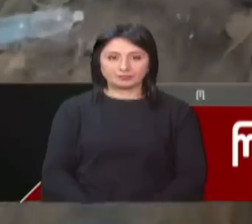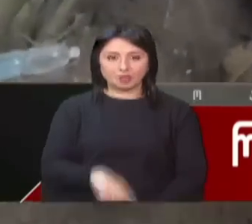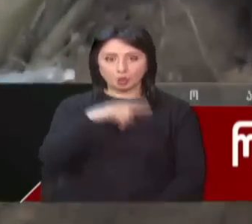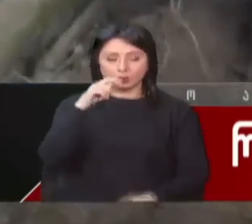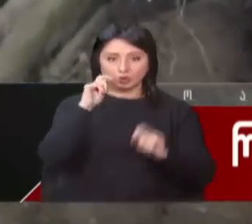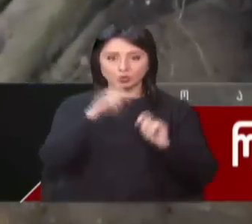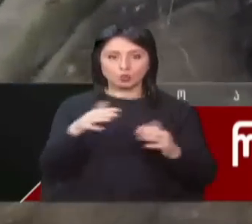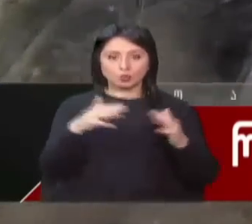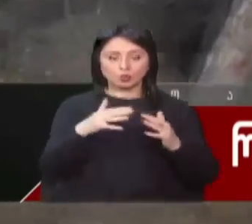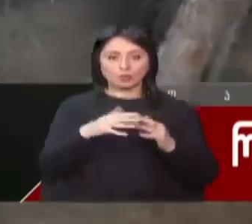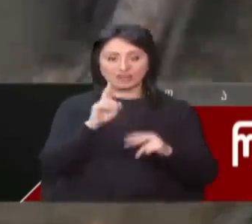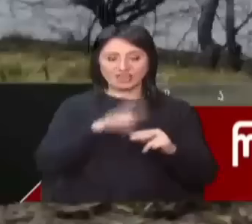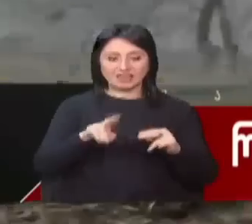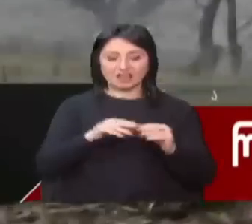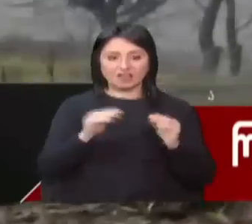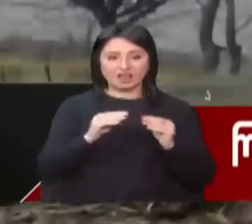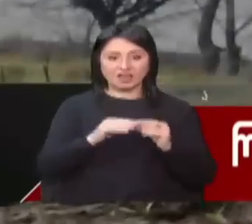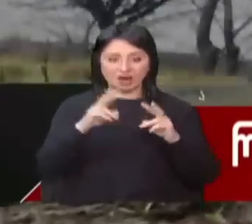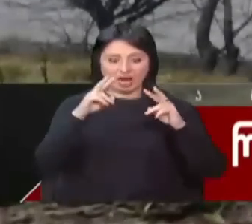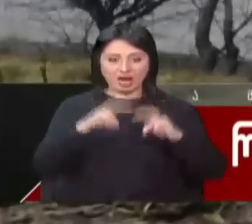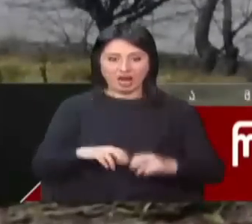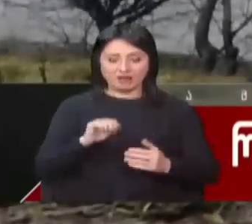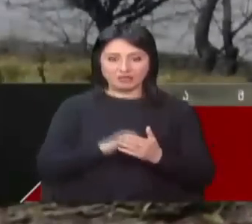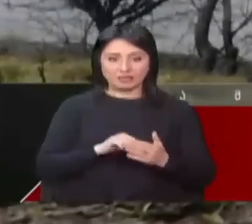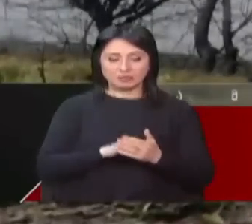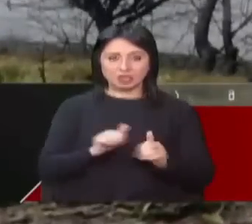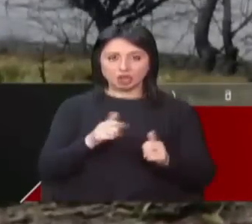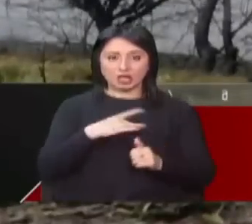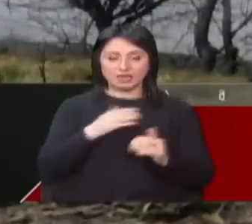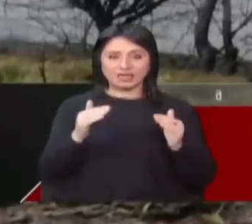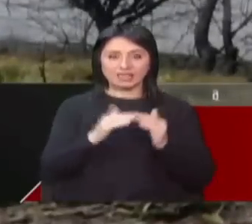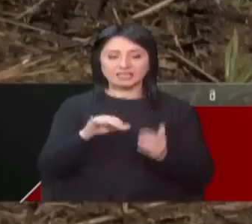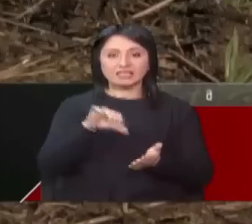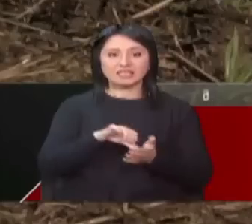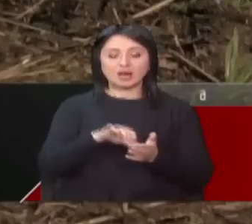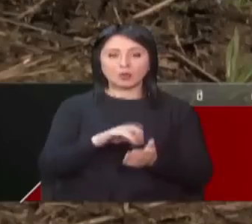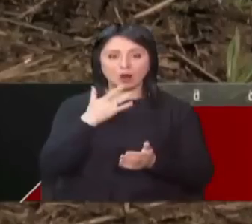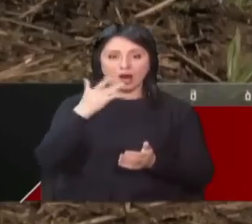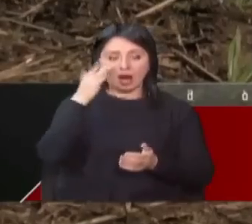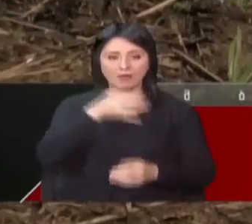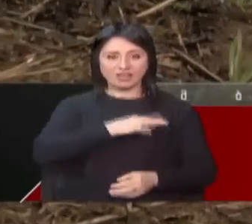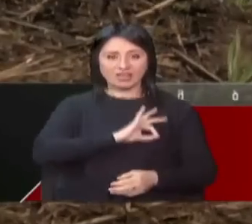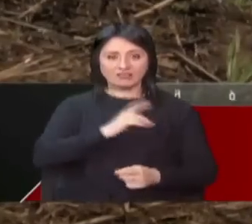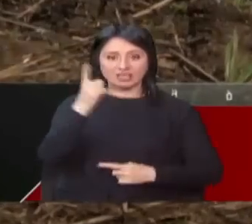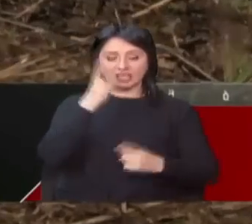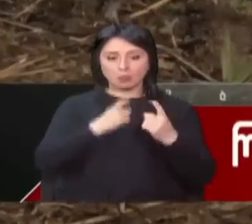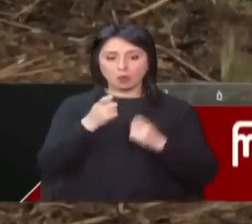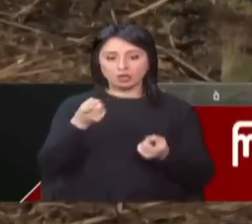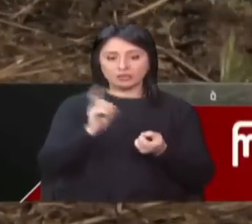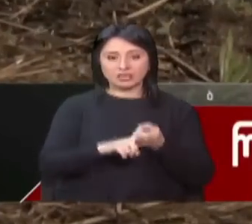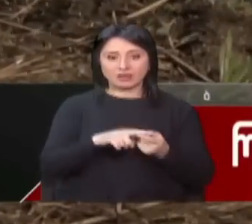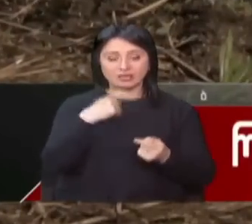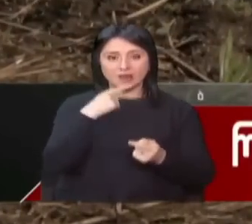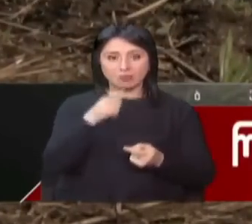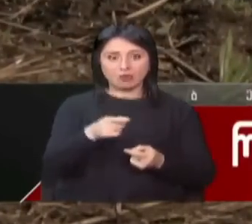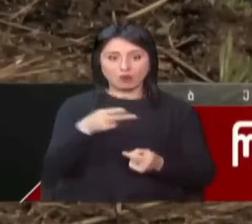Ruset Ucrainis omis danakargebi kuav ganxevis sagani xdeba. Rogorc Tetris akhlis tsaromadgeneli amerikuli dazoruis monatsenebze daqnobiti